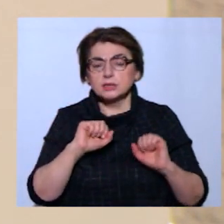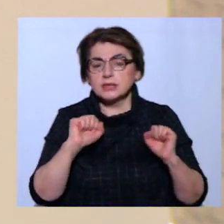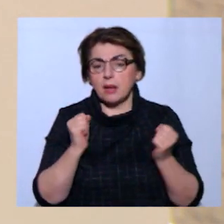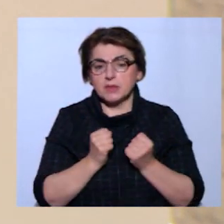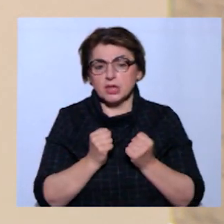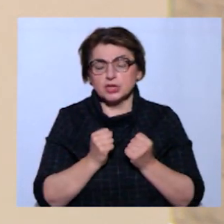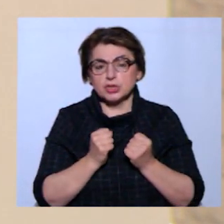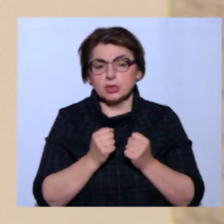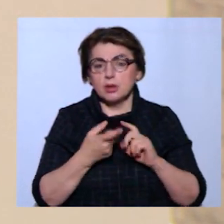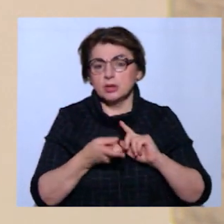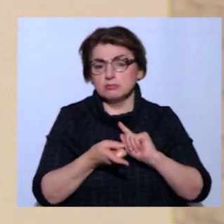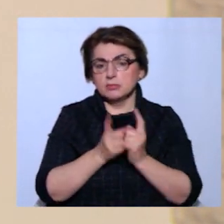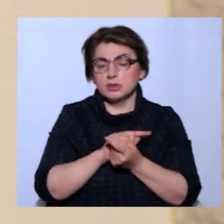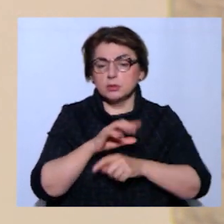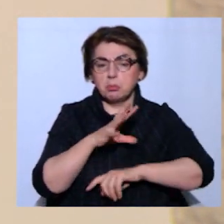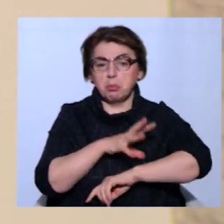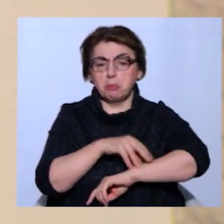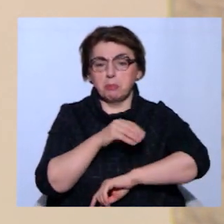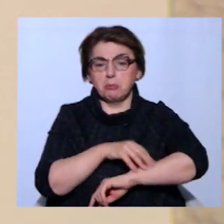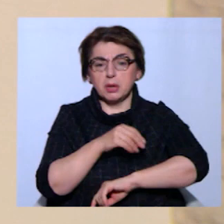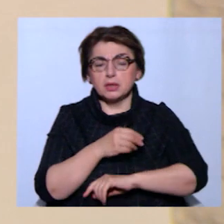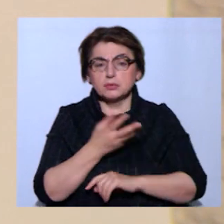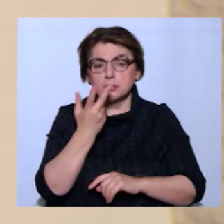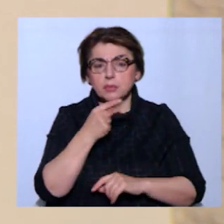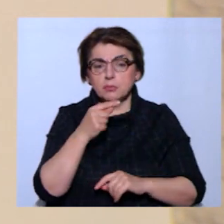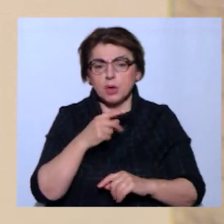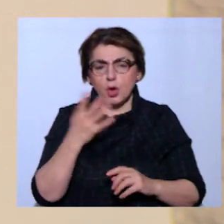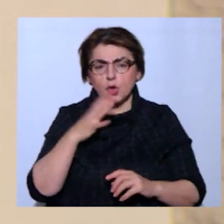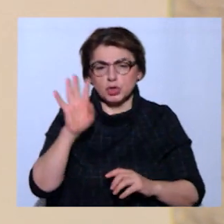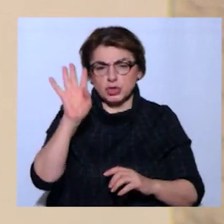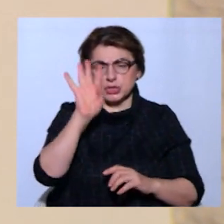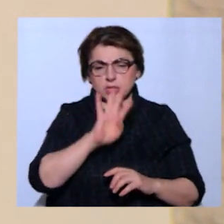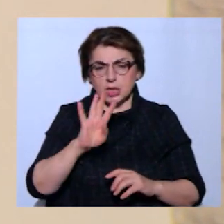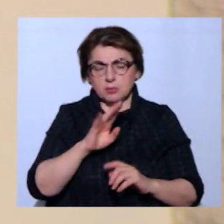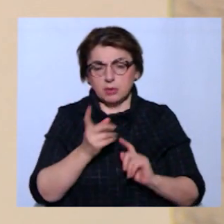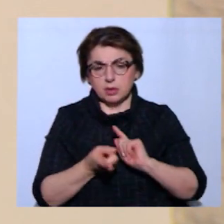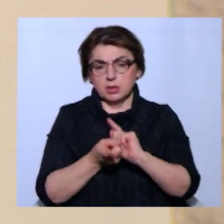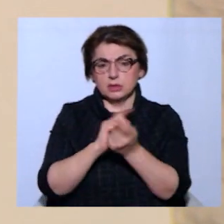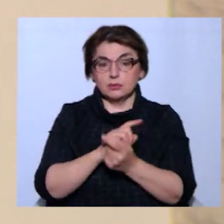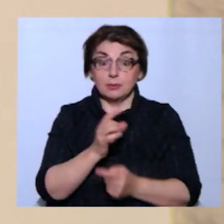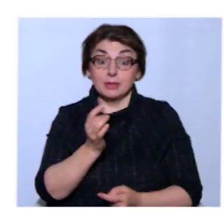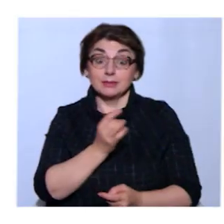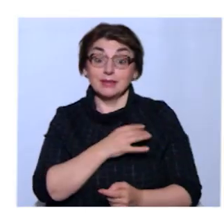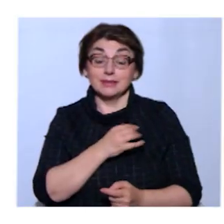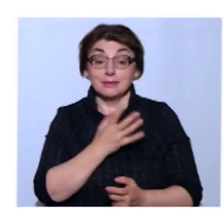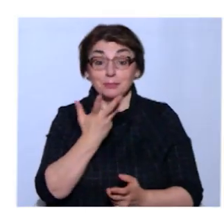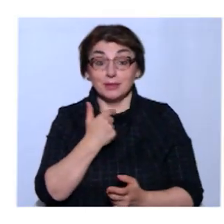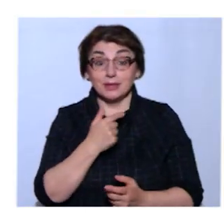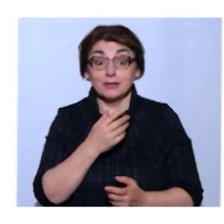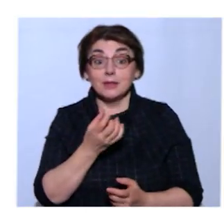ზამთარში იცვლის ბეწვის შეფერილობას და მისი რუხი შეფერილობის ბეწვი თეთრი ხდება. ეს თეთრი